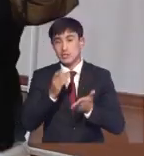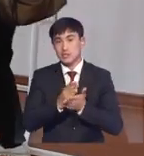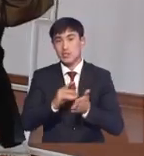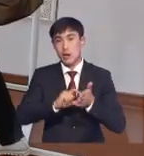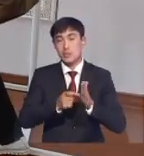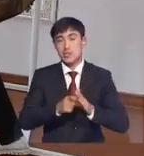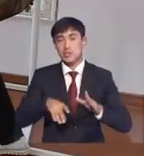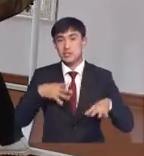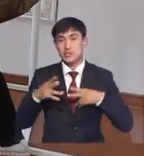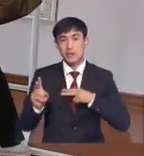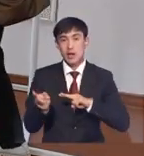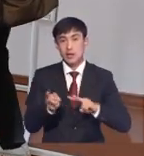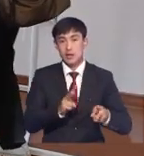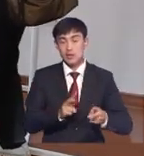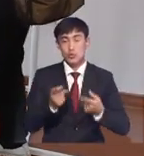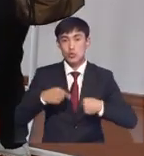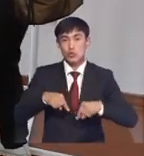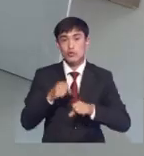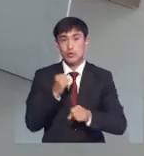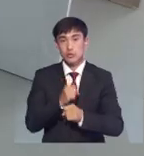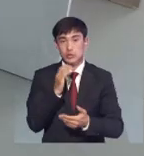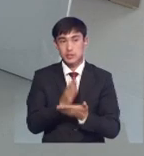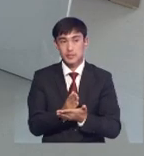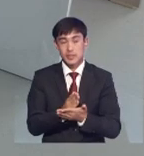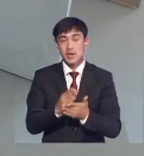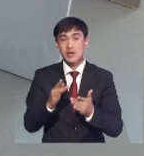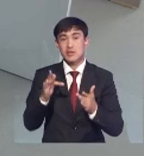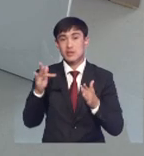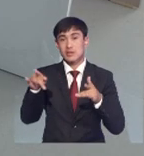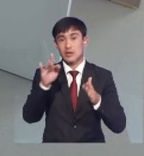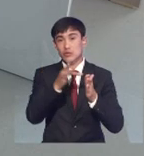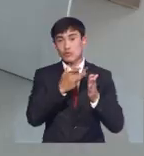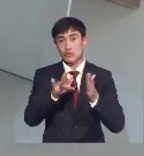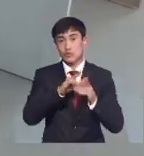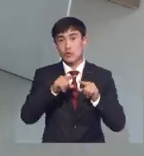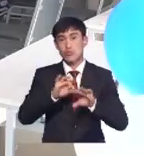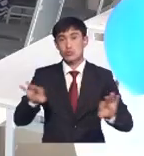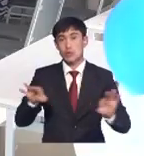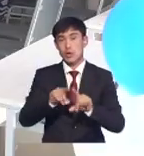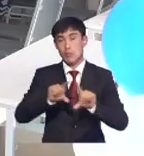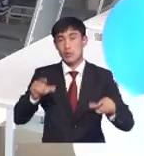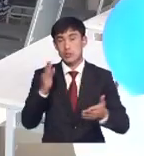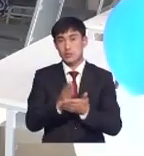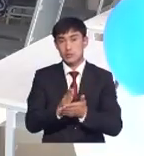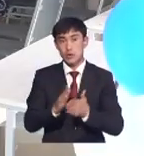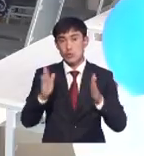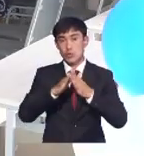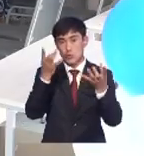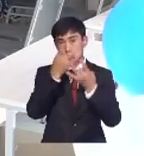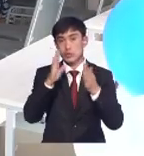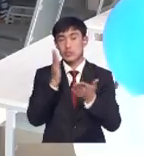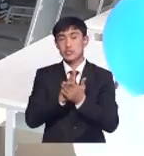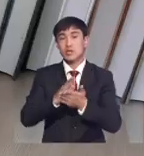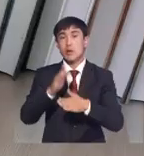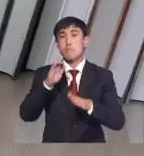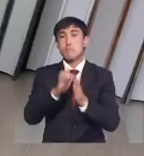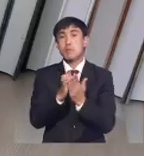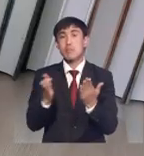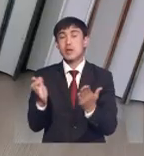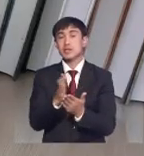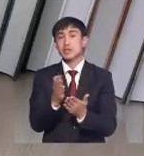кабинет для занятий хореографией и кружковой работы с интерактивной доской и музыкальной аппаратурой. Есть в Доме культуры и библиотека, фонд которой